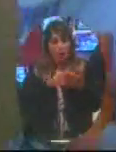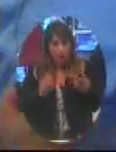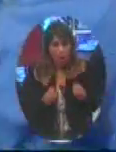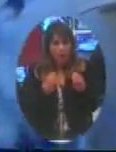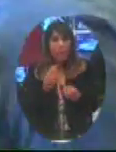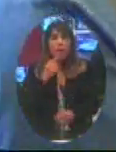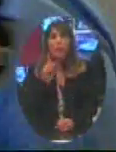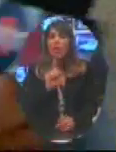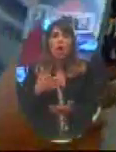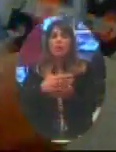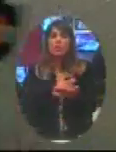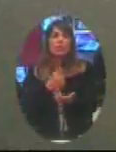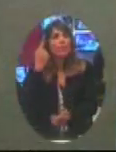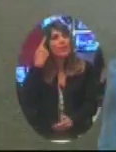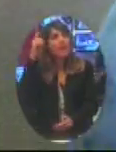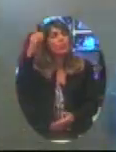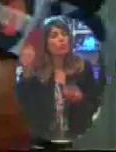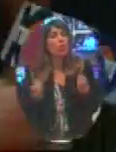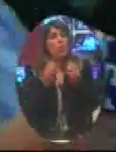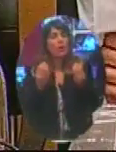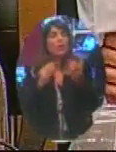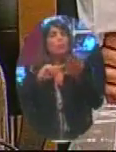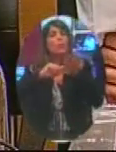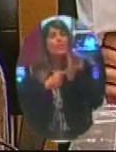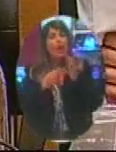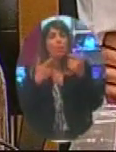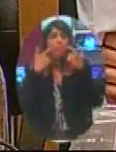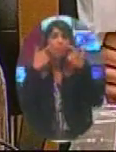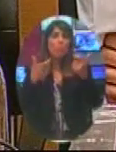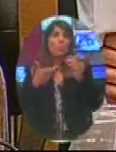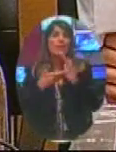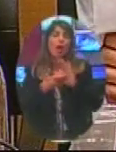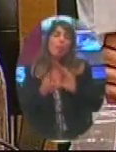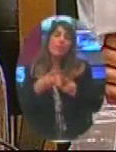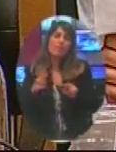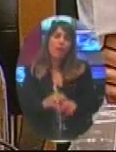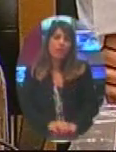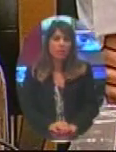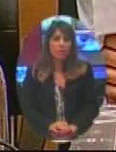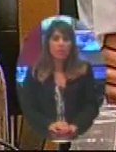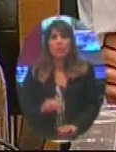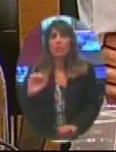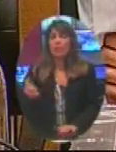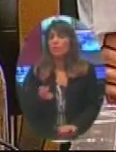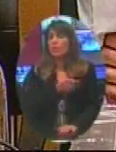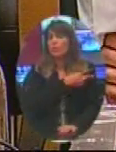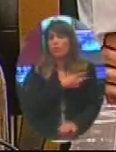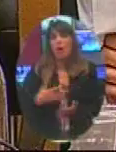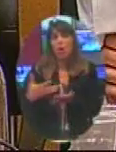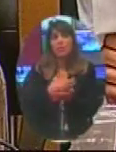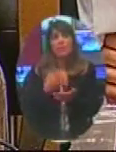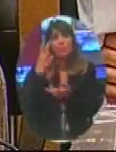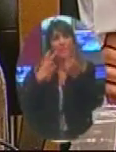יזום של חומר, אלא לצורכי בקרה בלבד. אם באמת משטרת ישראל אוספת מידע וחומר